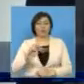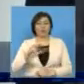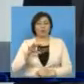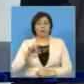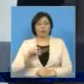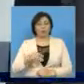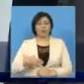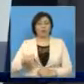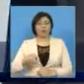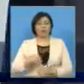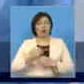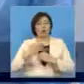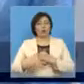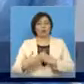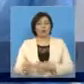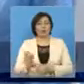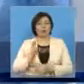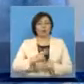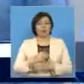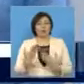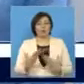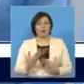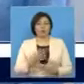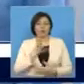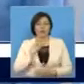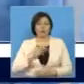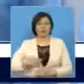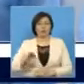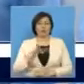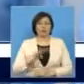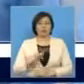отқаным, қазіргі таңда облысымыздағы